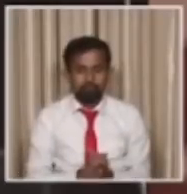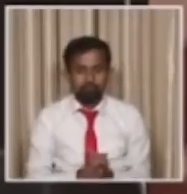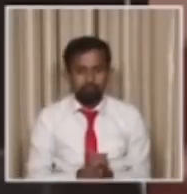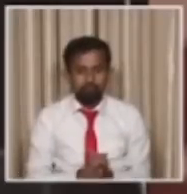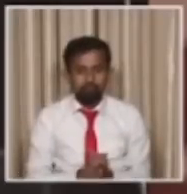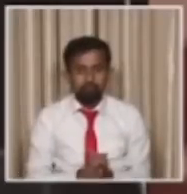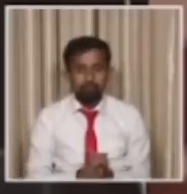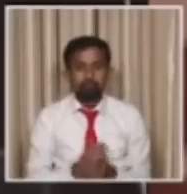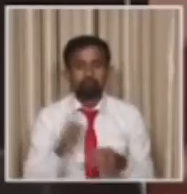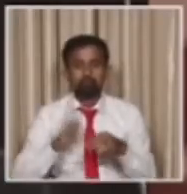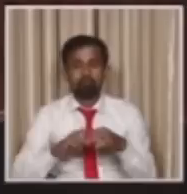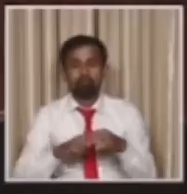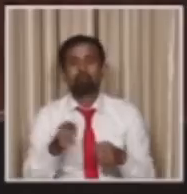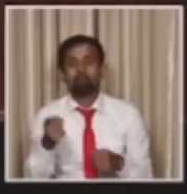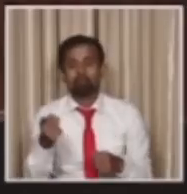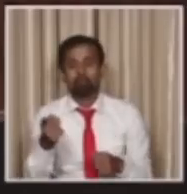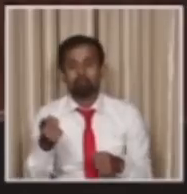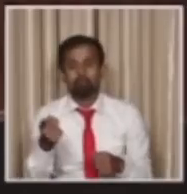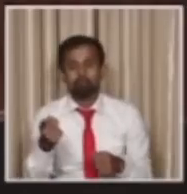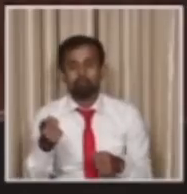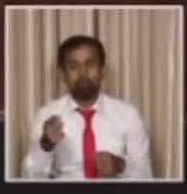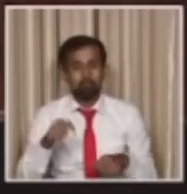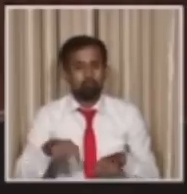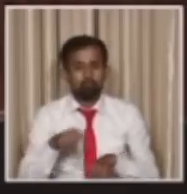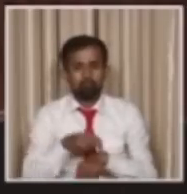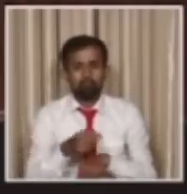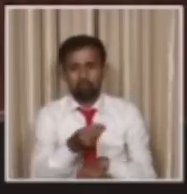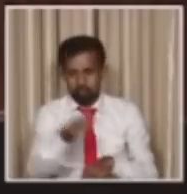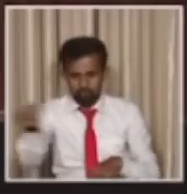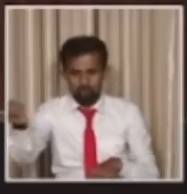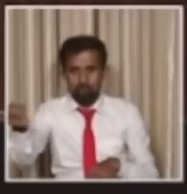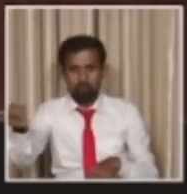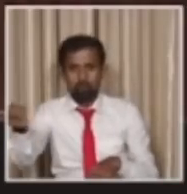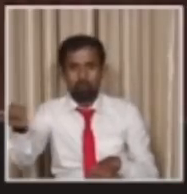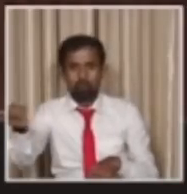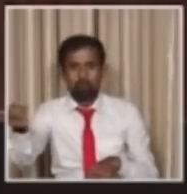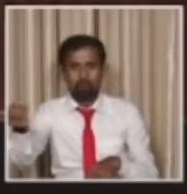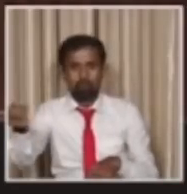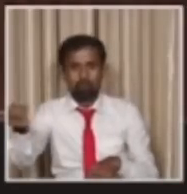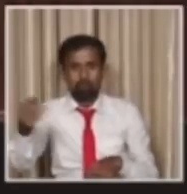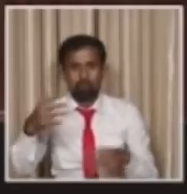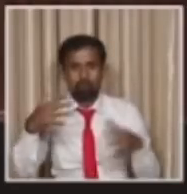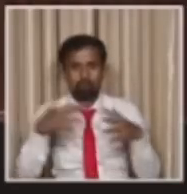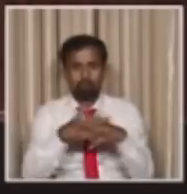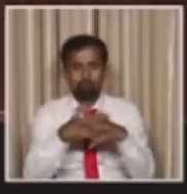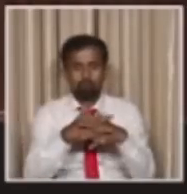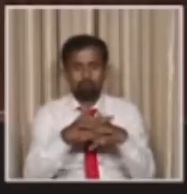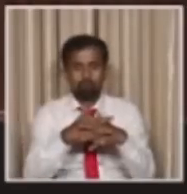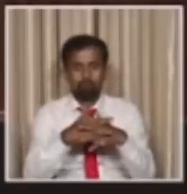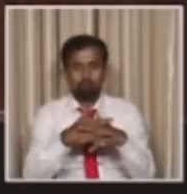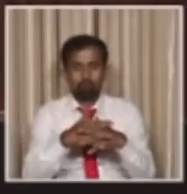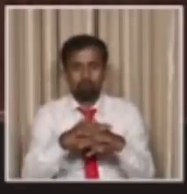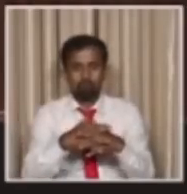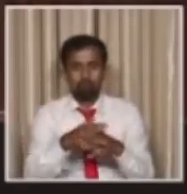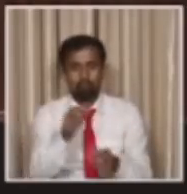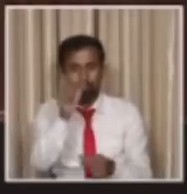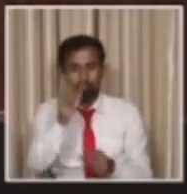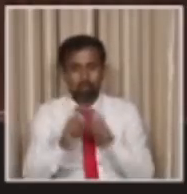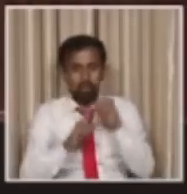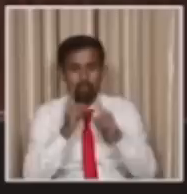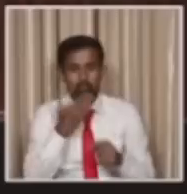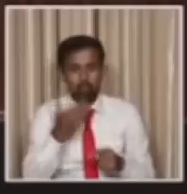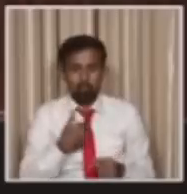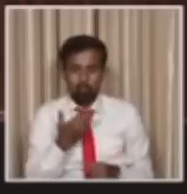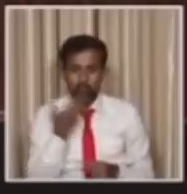පොයින්ට් ඔෆ් පවුඩර් මොකද්ද රන්දිත් බන්තුවර මන්තුමා? මේ අවස්ථාව දෙන්නේ මේ කාණ්ඩයමට. මොකද්ද? විජේදාස රාජපක්ෂ කාණ්ඩුවිනු. ඒතර ඔබතුමාට කතා කරන්න පුළුවන්